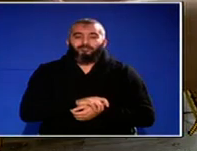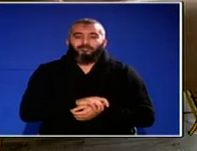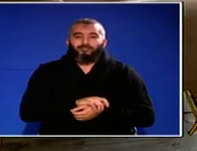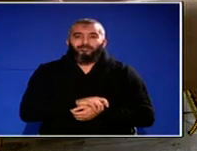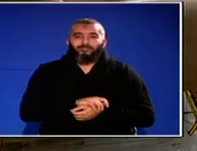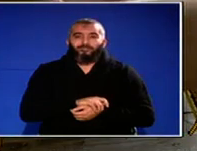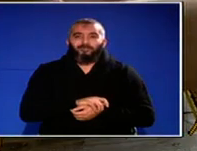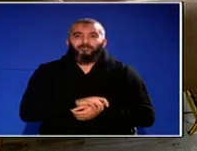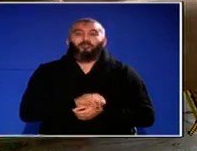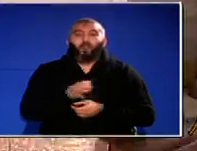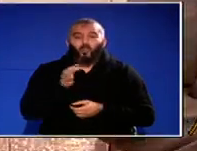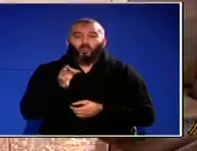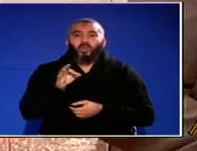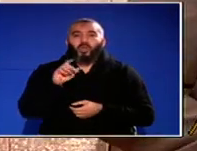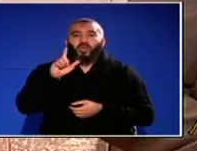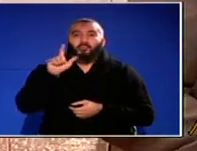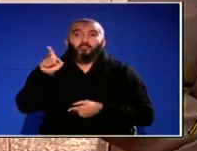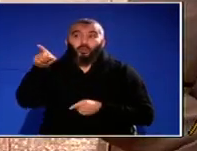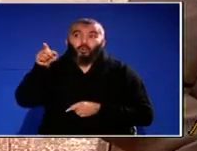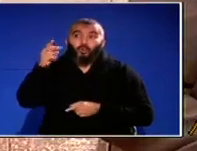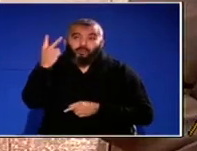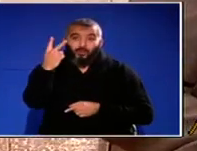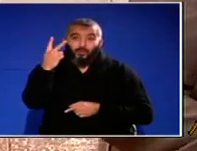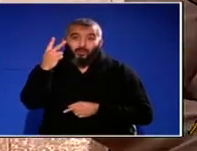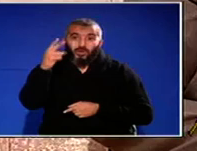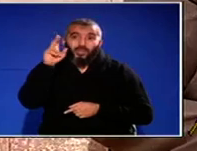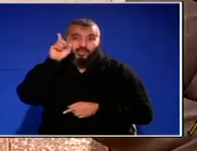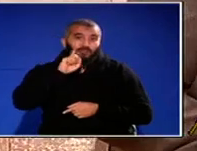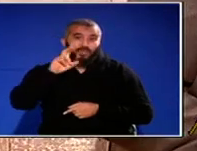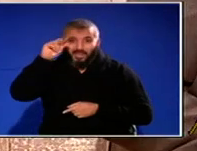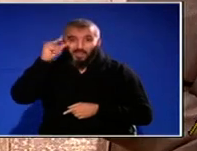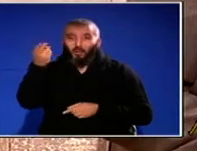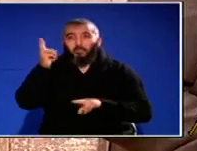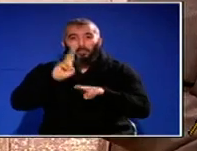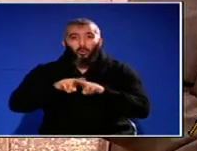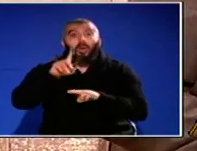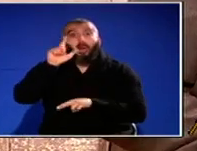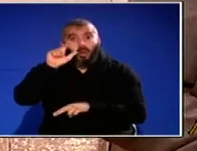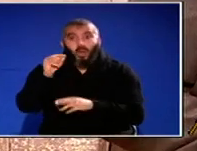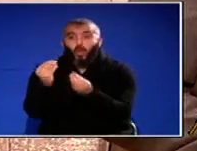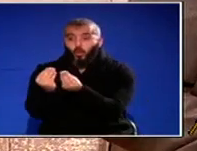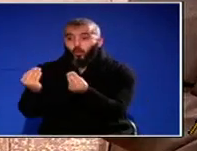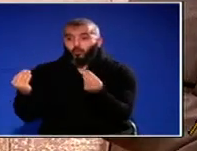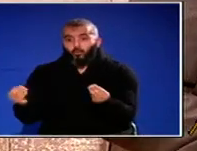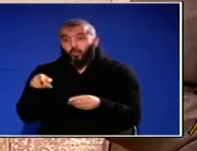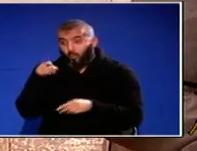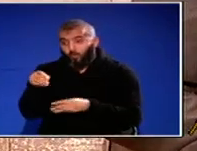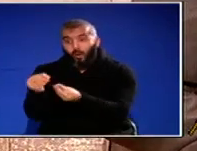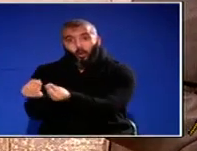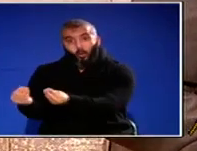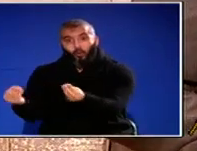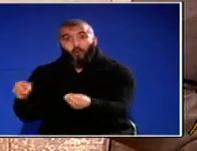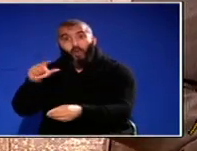صح بارك الله اولاد عندهم ذريه عندهم البنين والبنات الله يبارك الله يبارك البنين